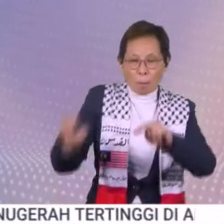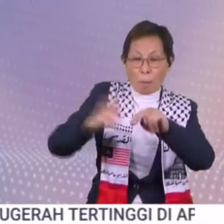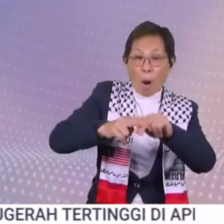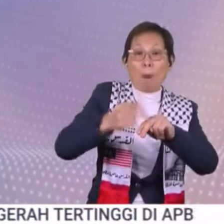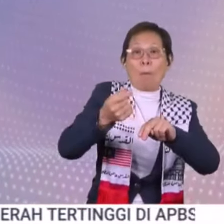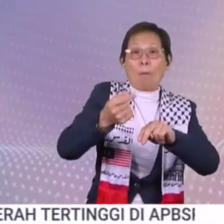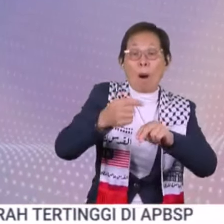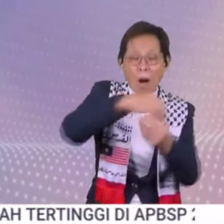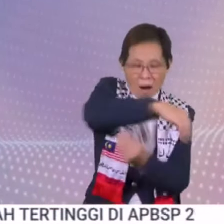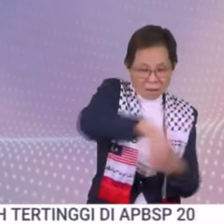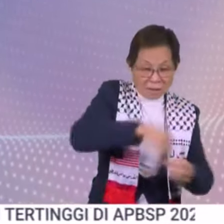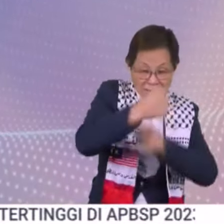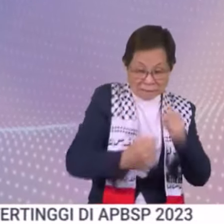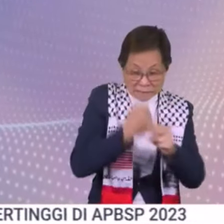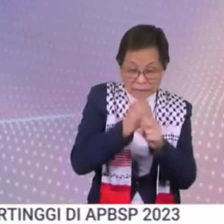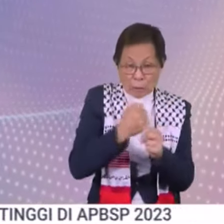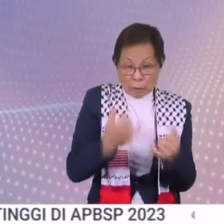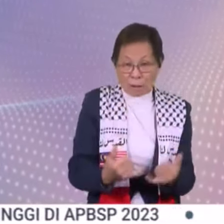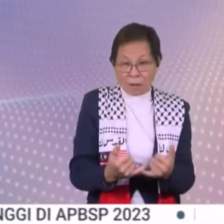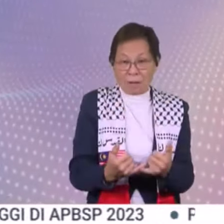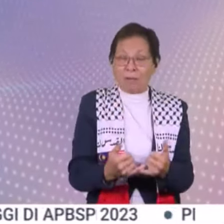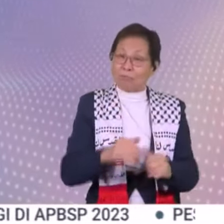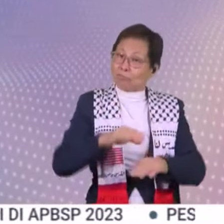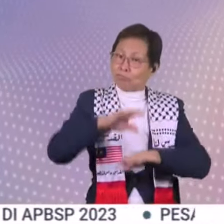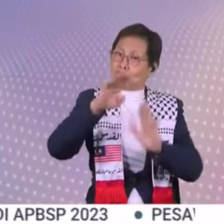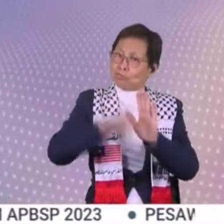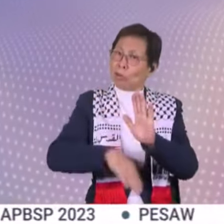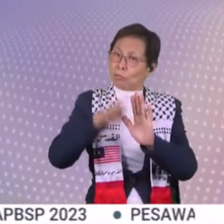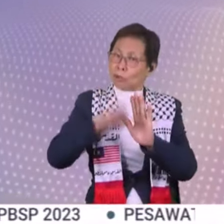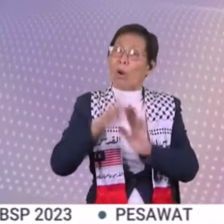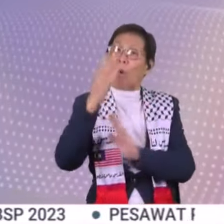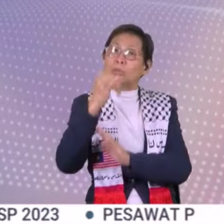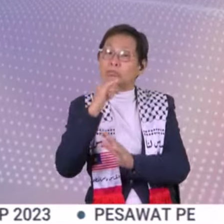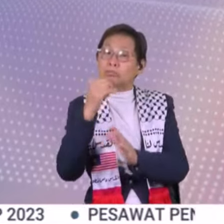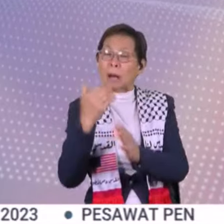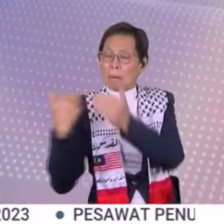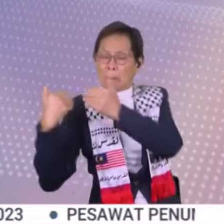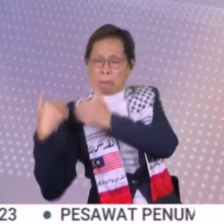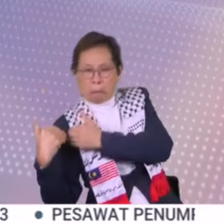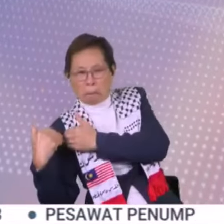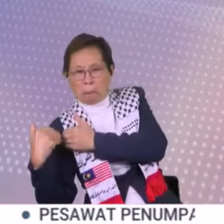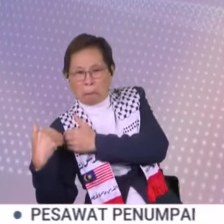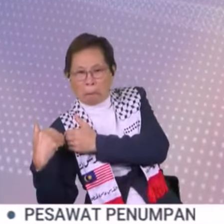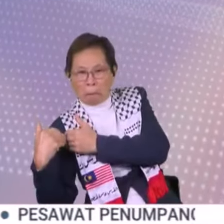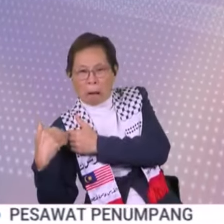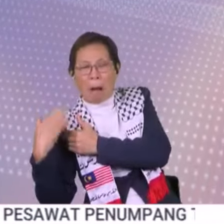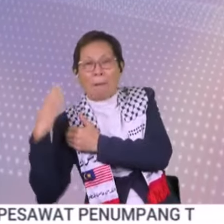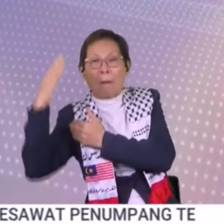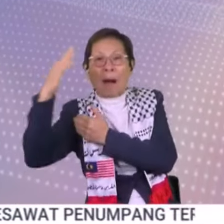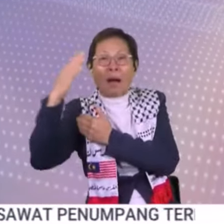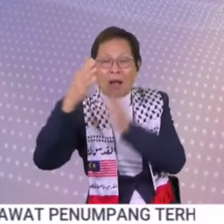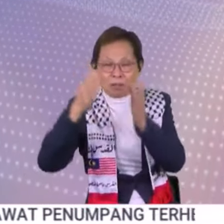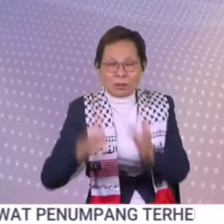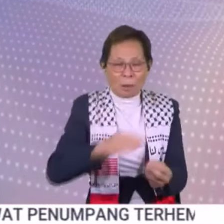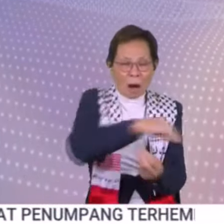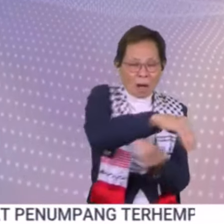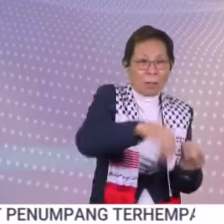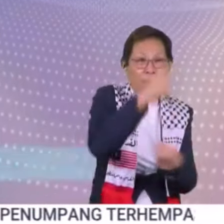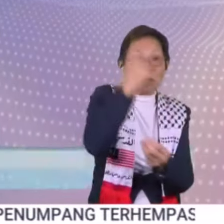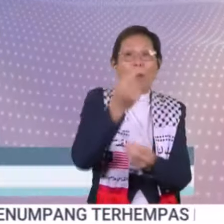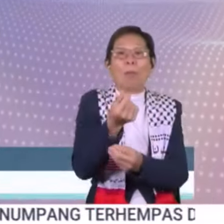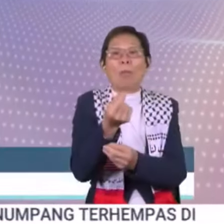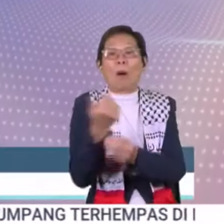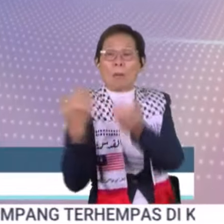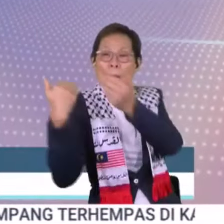Kenaikan kos haji tahun ini adalah masih berpatutan. Ia tidak membebankan paket bakal jemaah haji. Berikutan